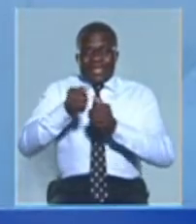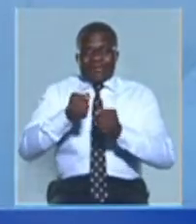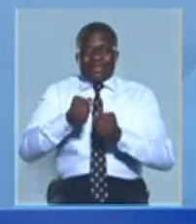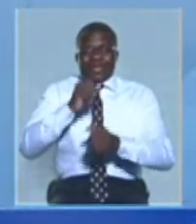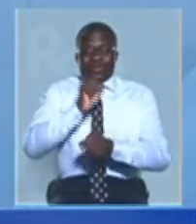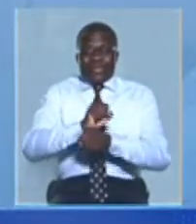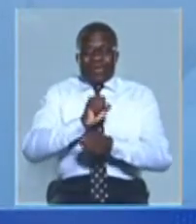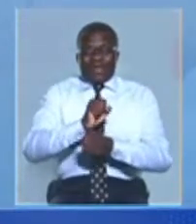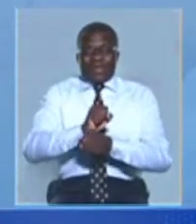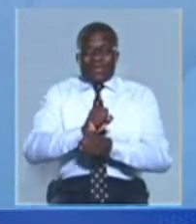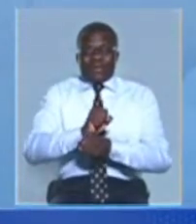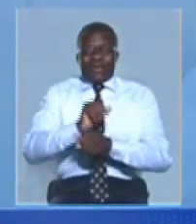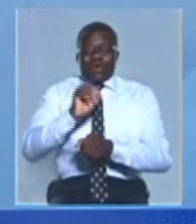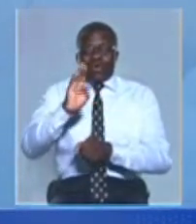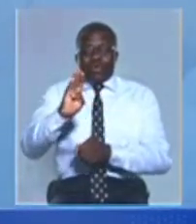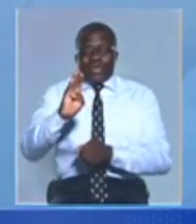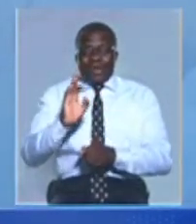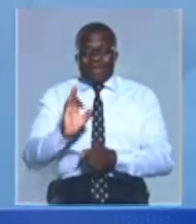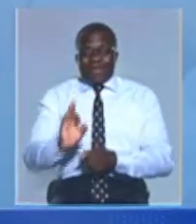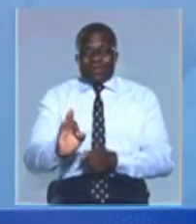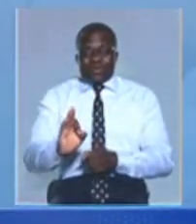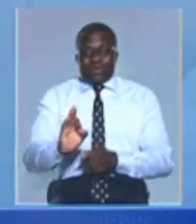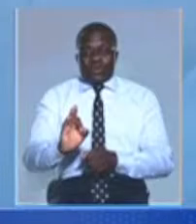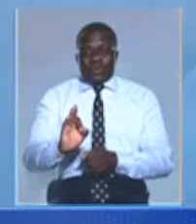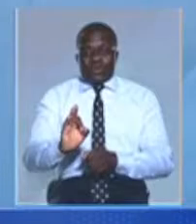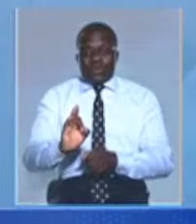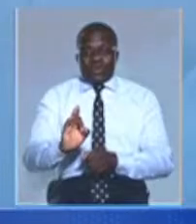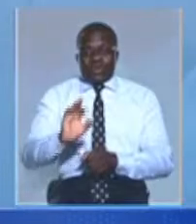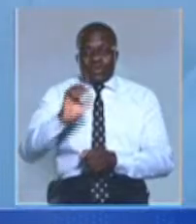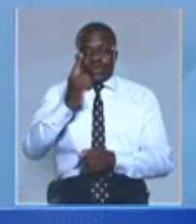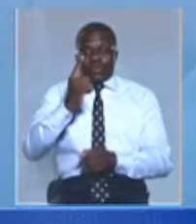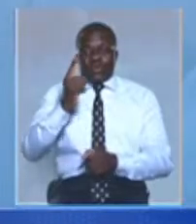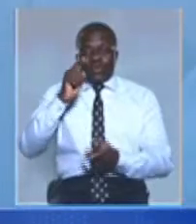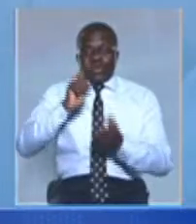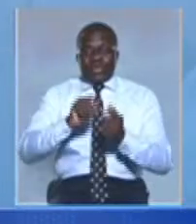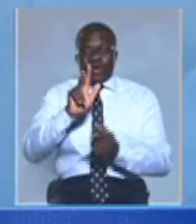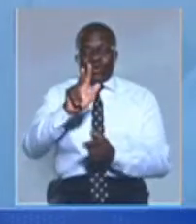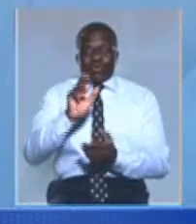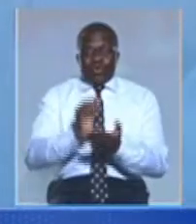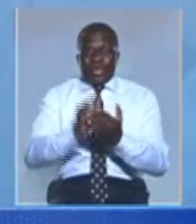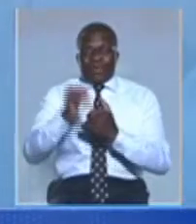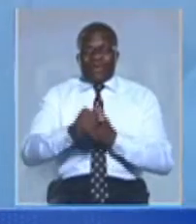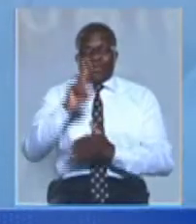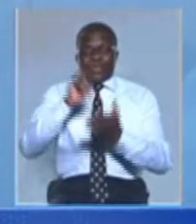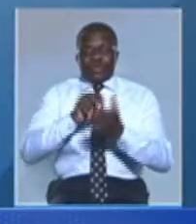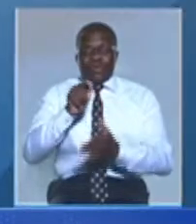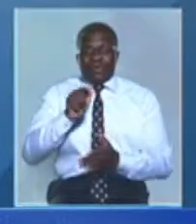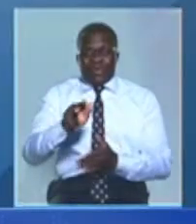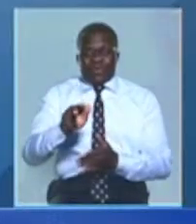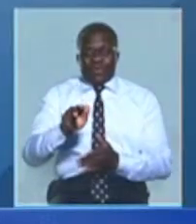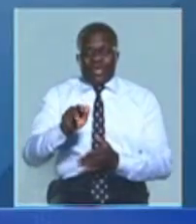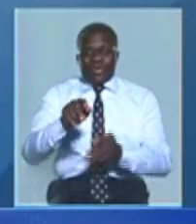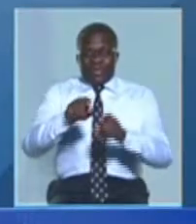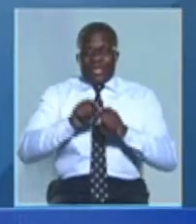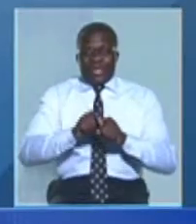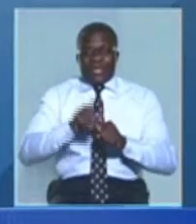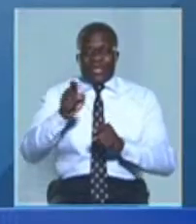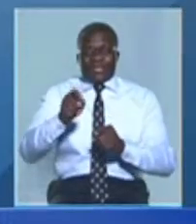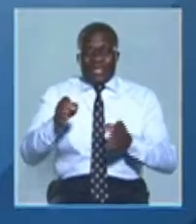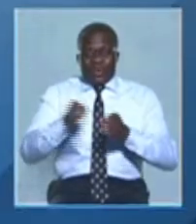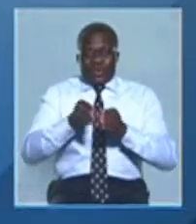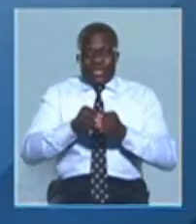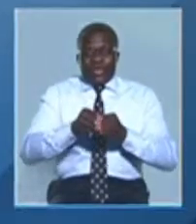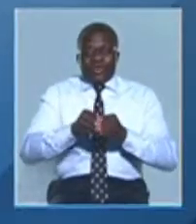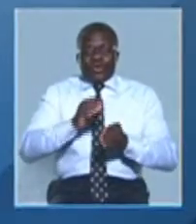du travail à Ouagadougou au Burkina Faso du 1er au 3 février 2023, ainsi qu'aux réunions